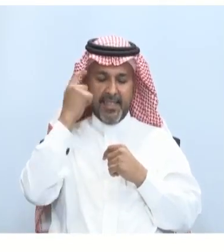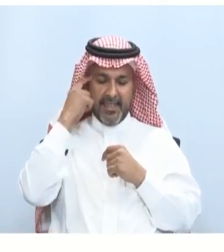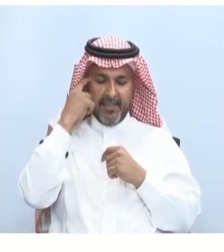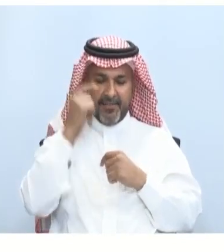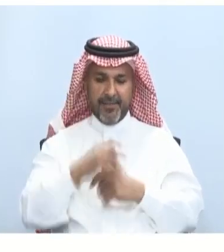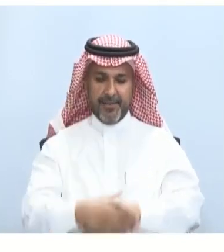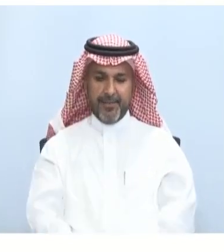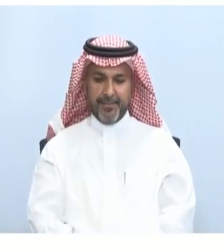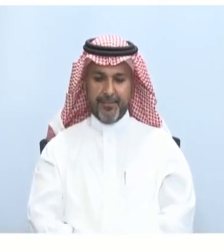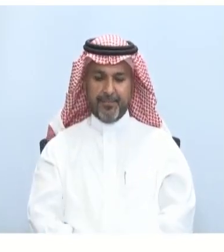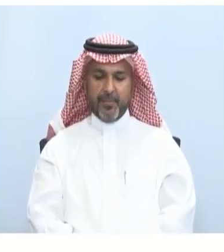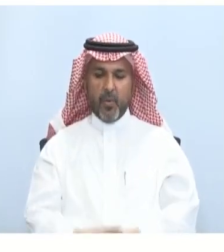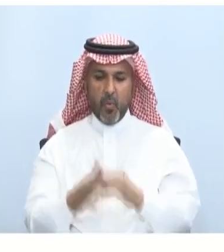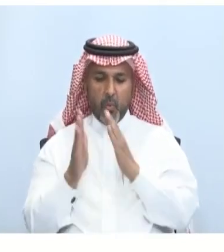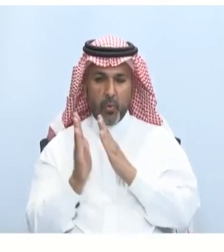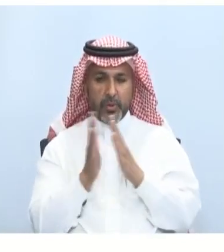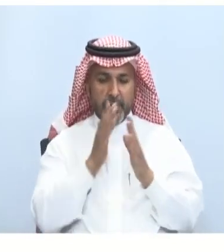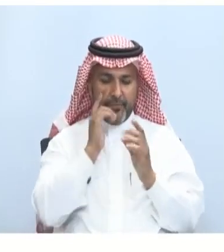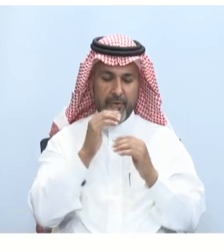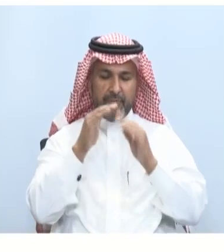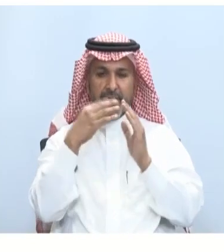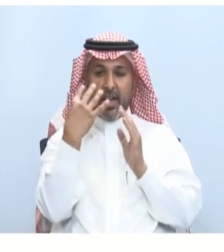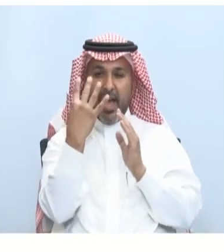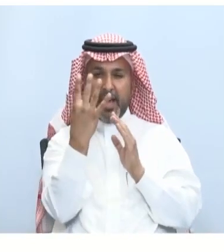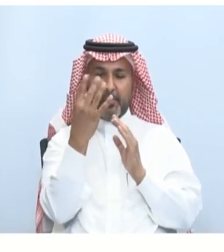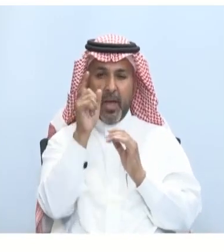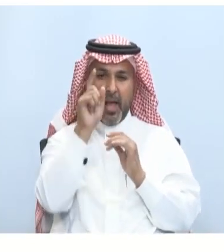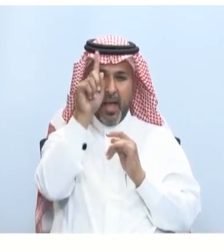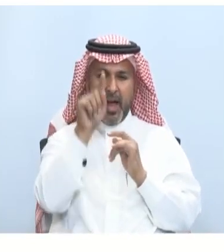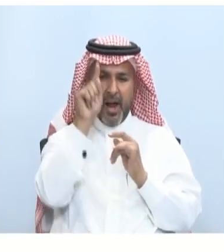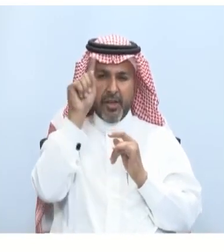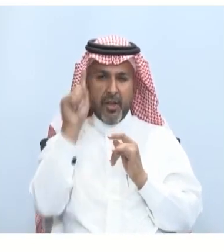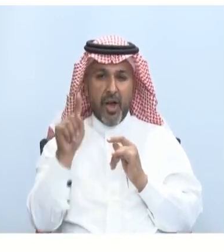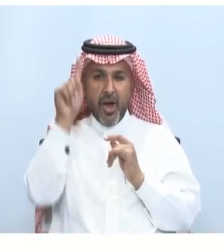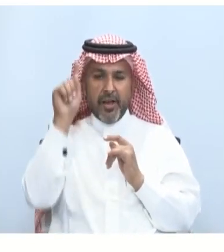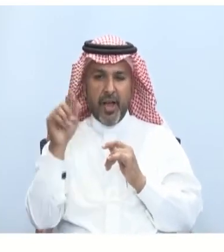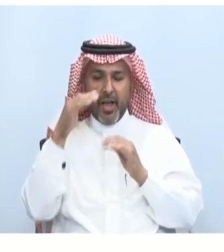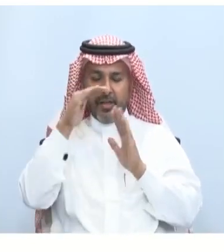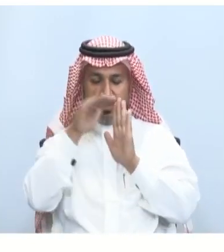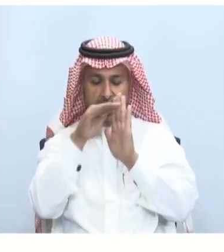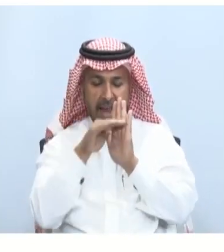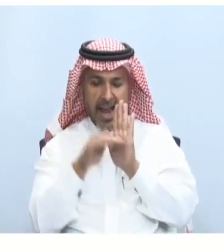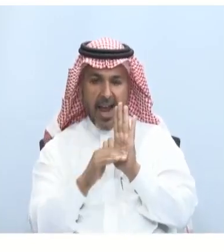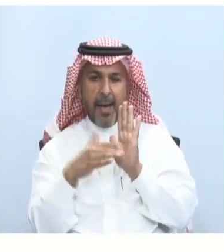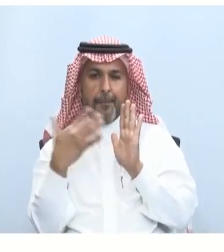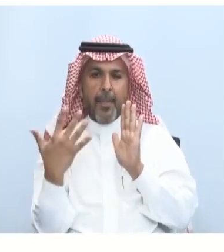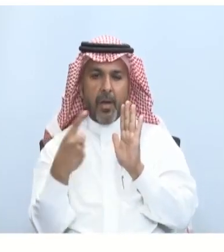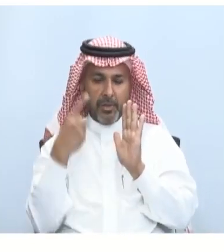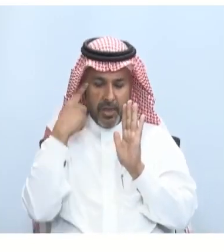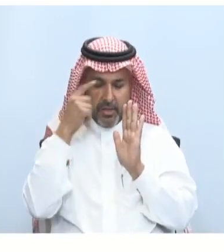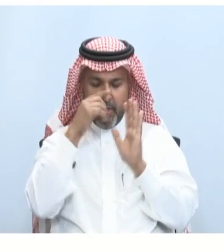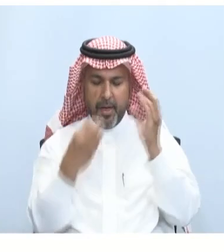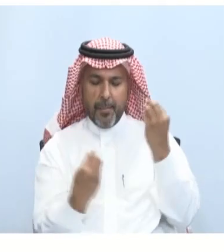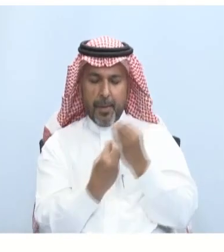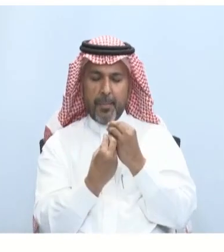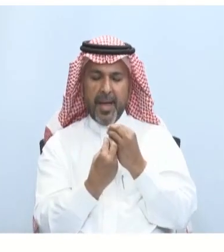اربع هنا صف فيه اربعه راح اكرره 15 مره راح يعطيني كم اي مضروبه في بعض ستون طيب كل صف